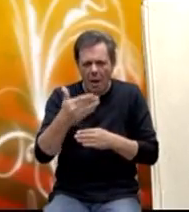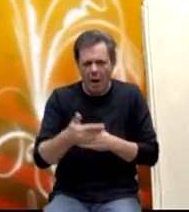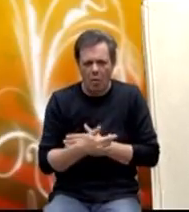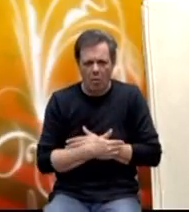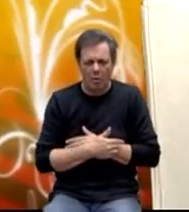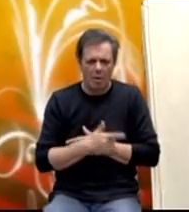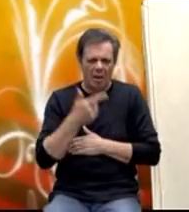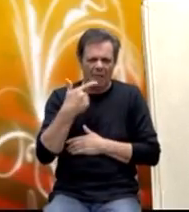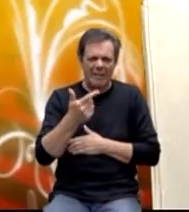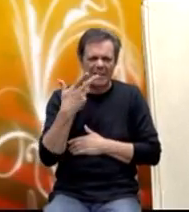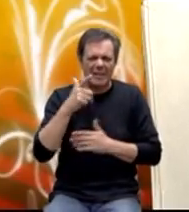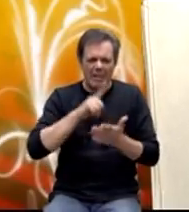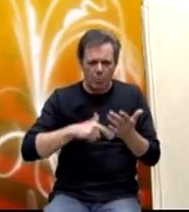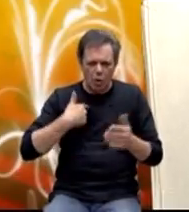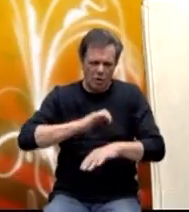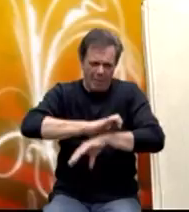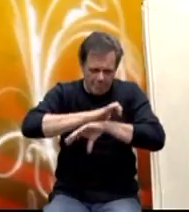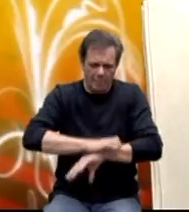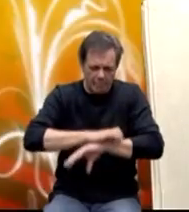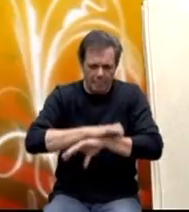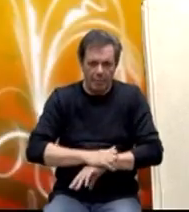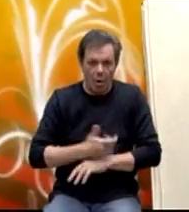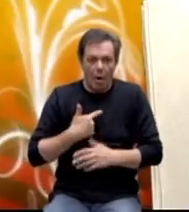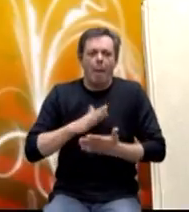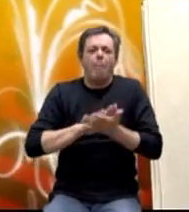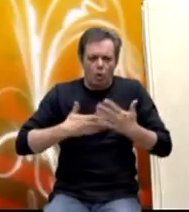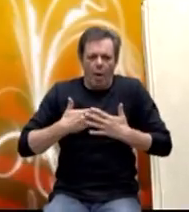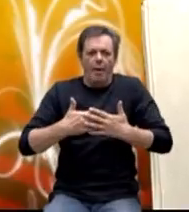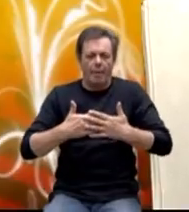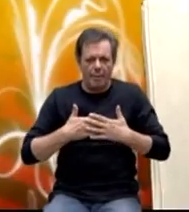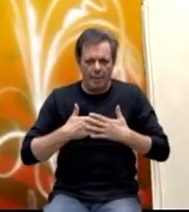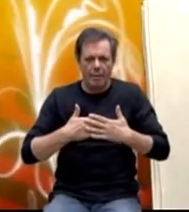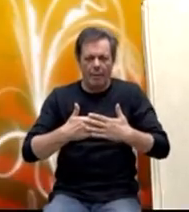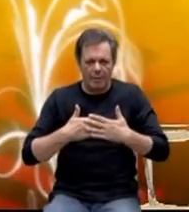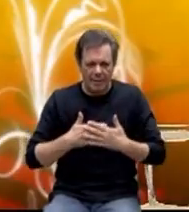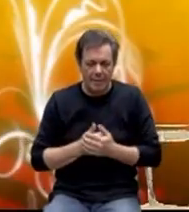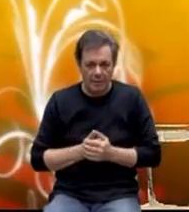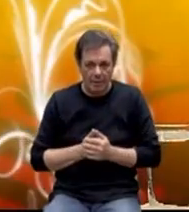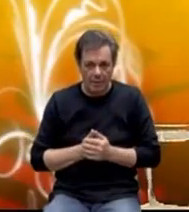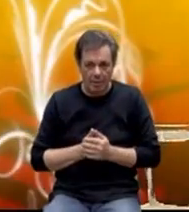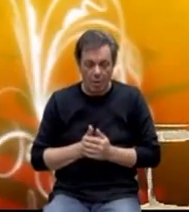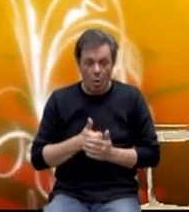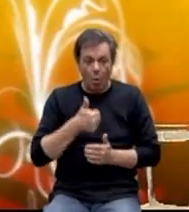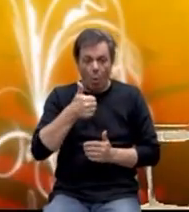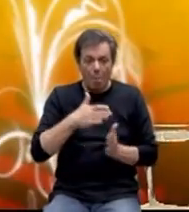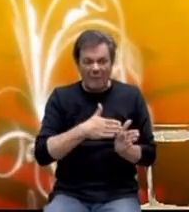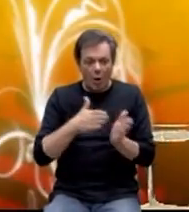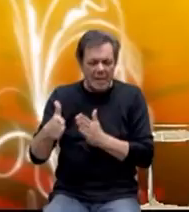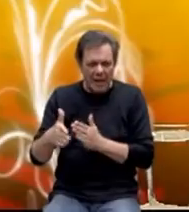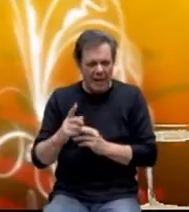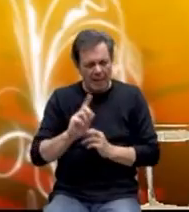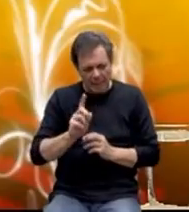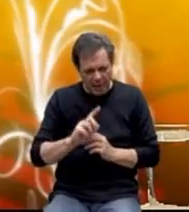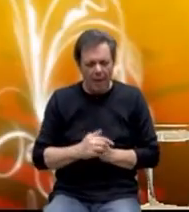znam, 20-30 puta što sam ja stisnula u dvije serije, on je prodisao. Znači, već u prvoj seriji nije.